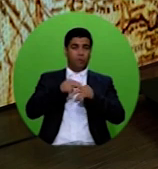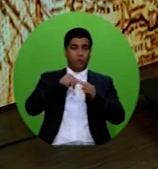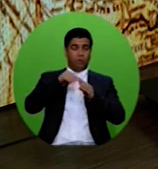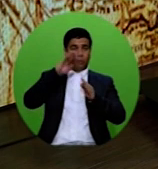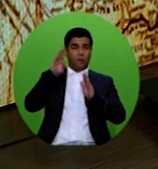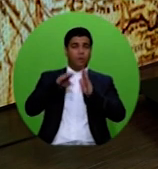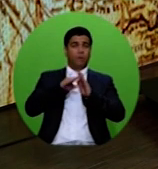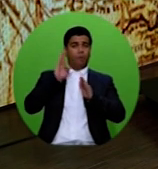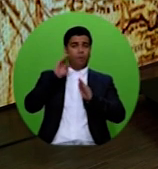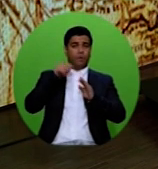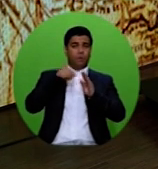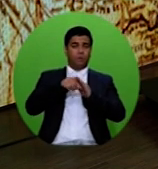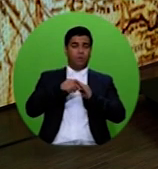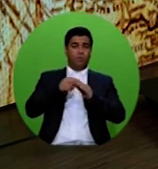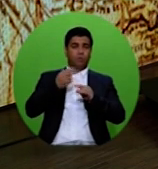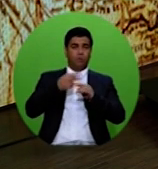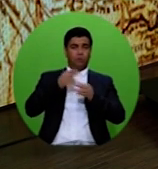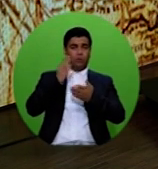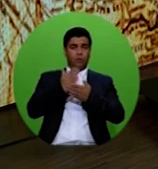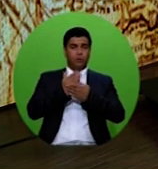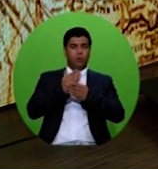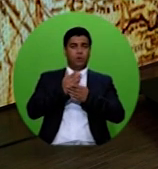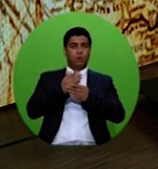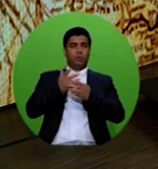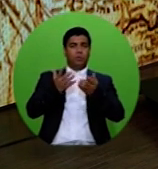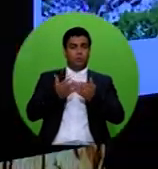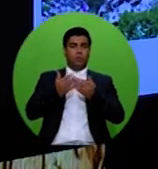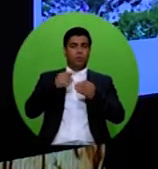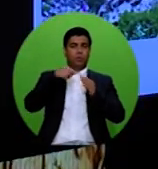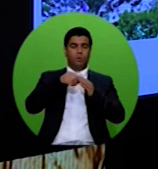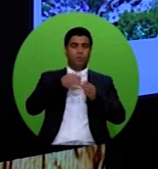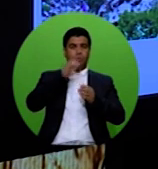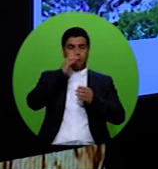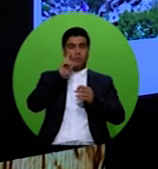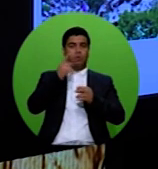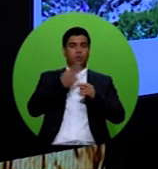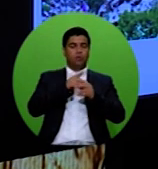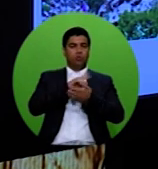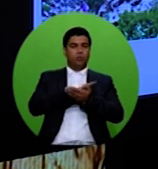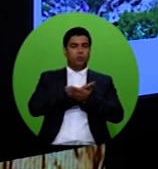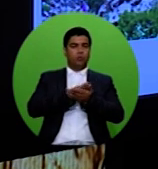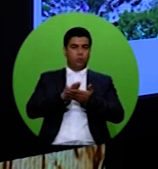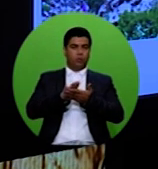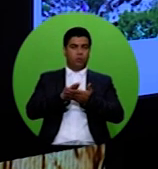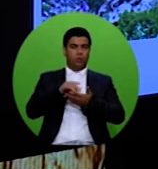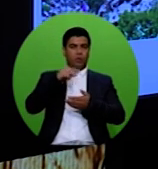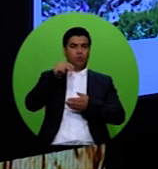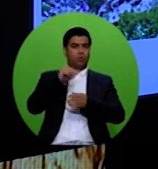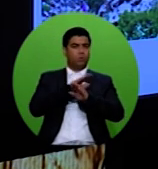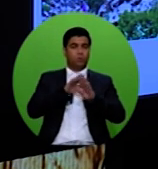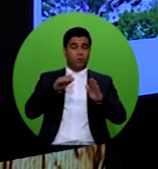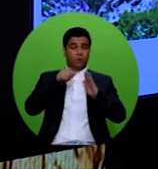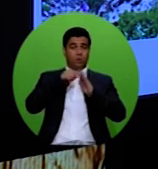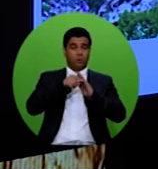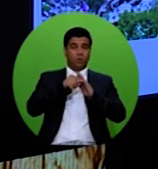эти подземные воды в четвертичных отложениях и пригодны для питья, потому что не являются солеными. А